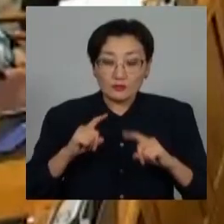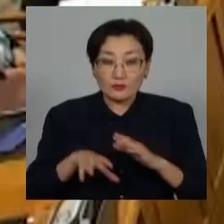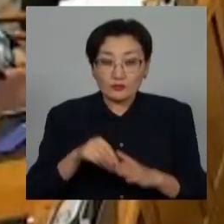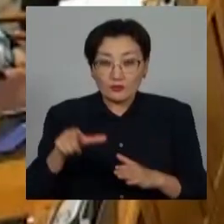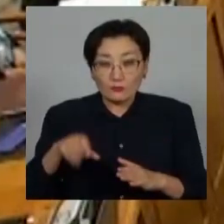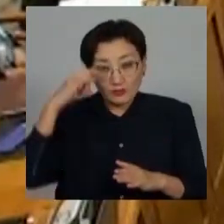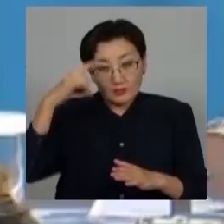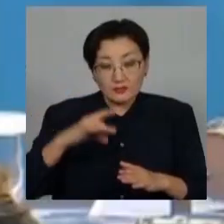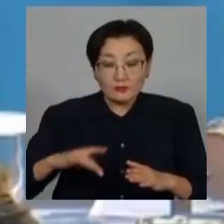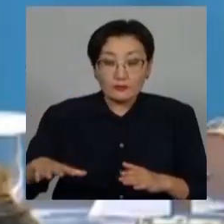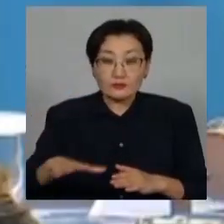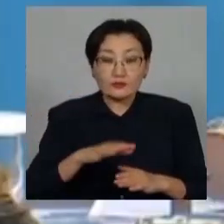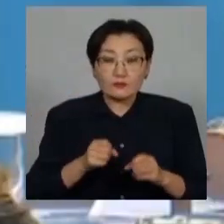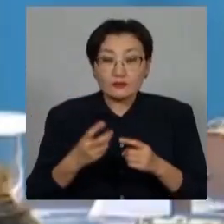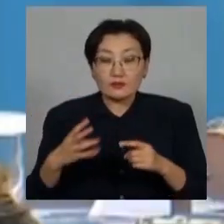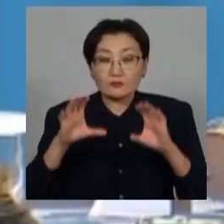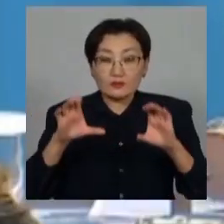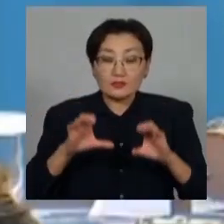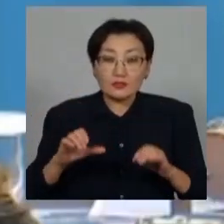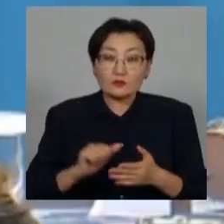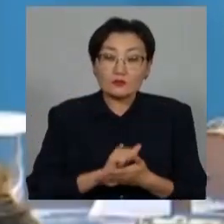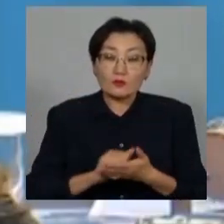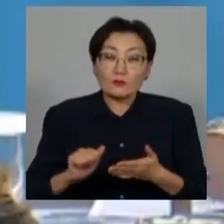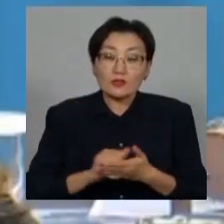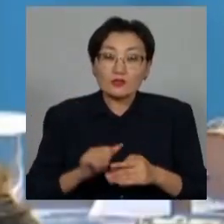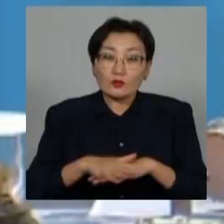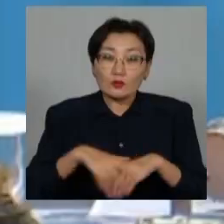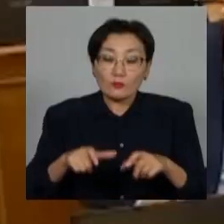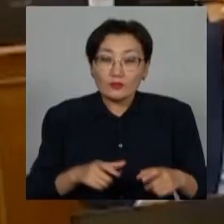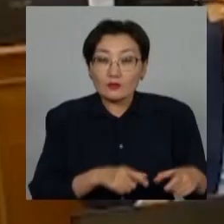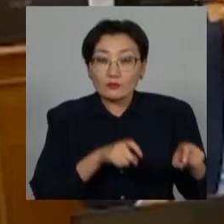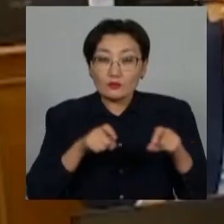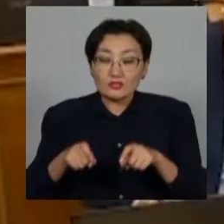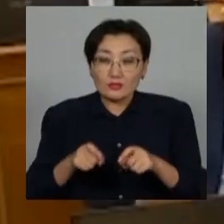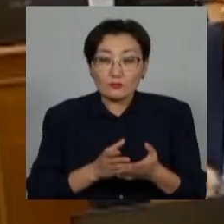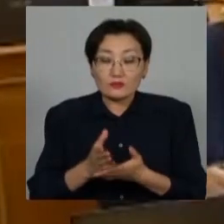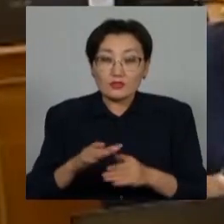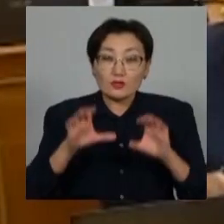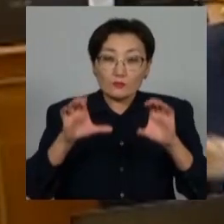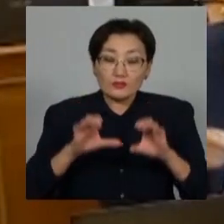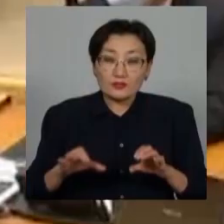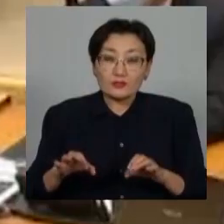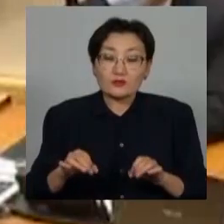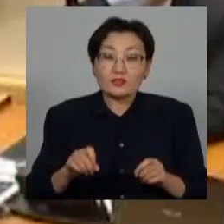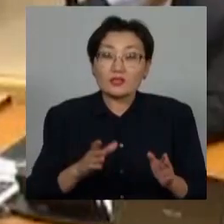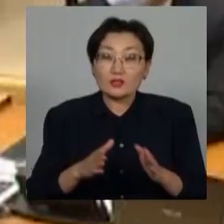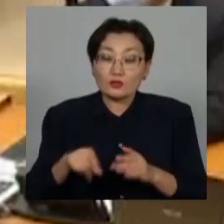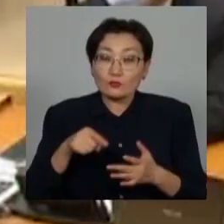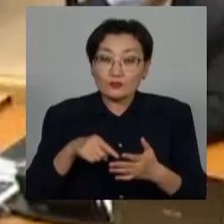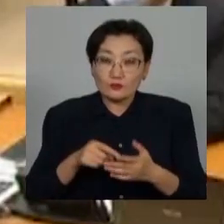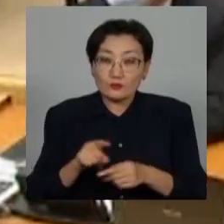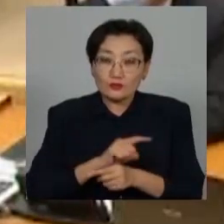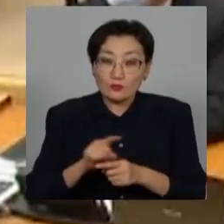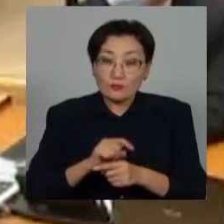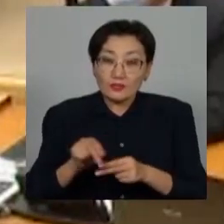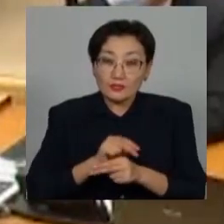депутаттар Қазақстан Республикасының кейбір заңнамалық актілеріне халықтың көші-қоны саласындағы заңнаманы жетілдіру мәселелері бойынша